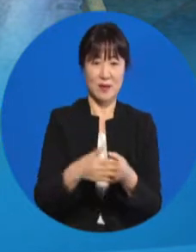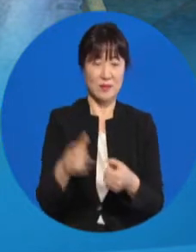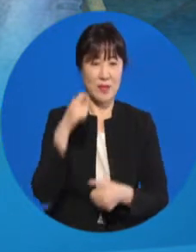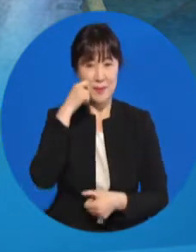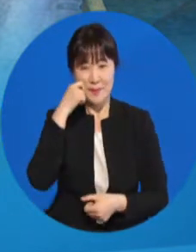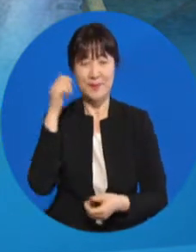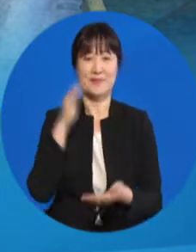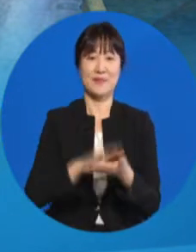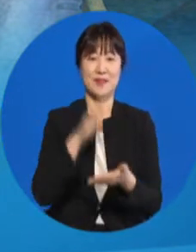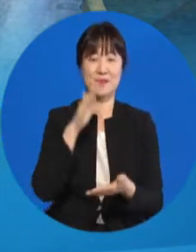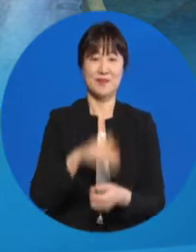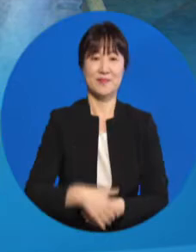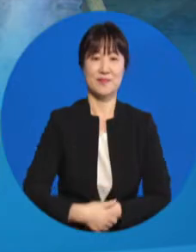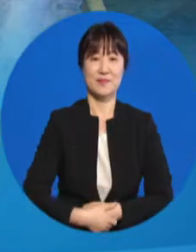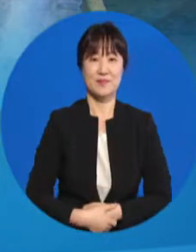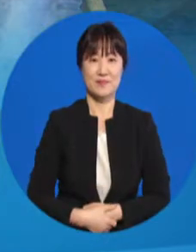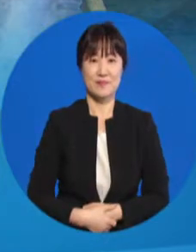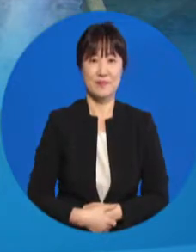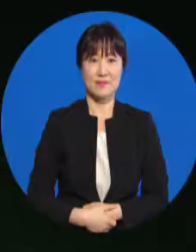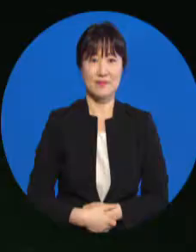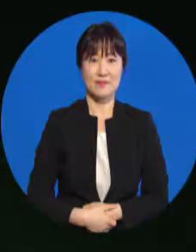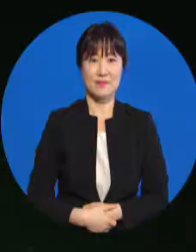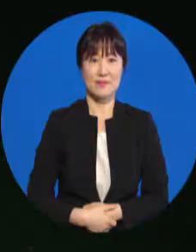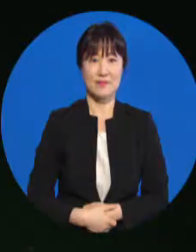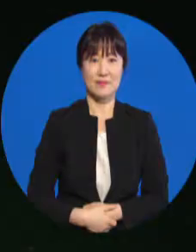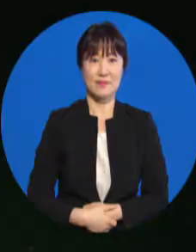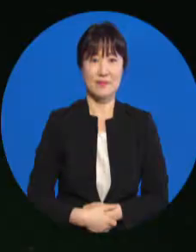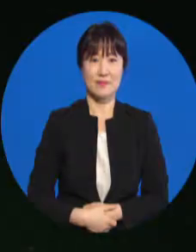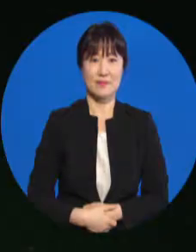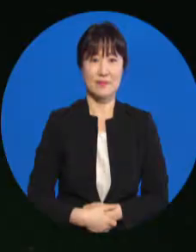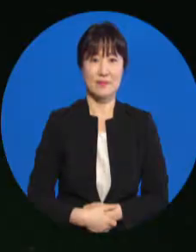뜨겁습니다. 보도에 최진수 기자입니다.